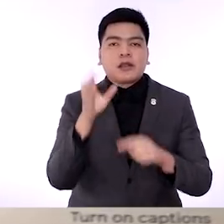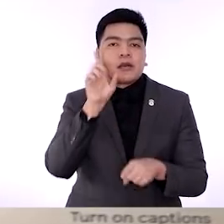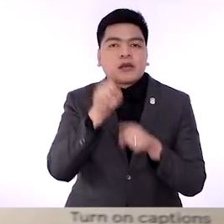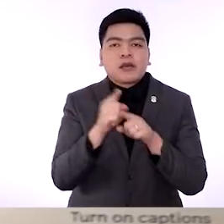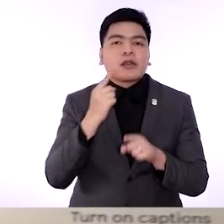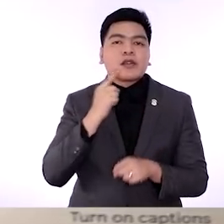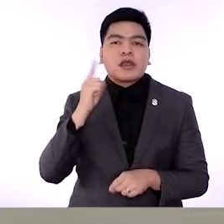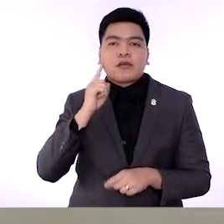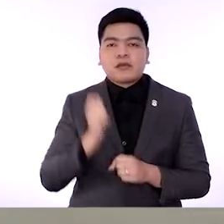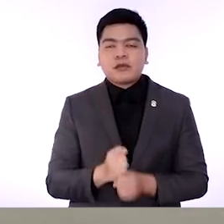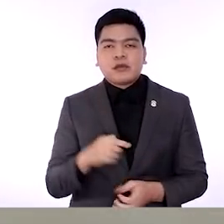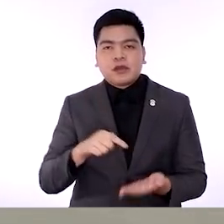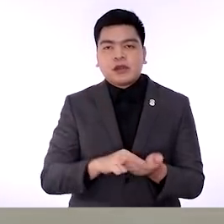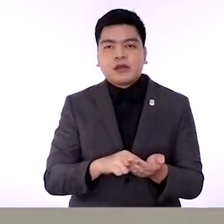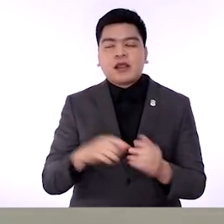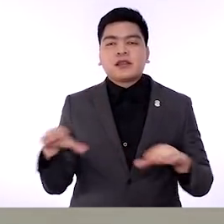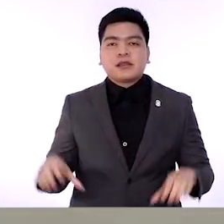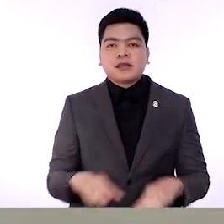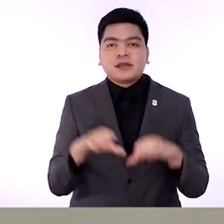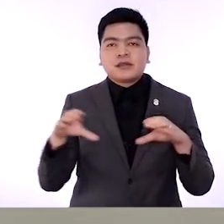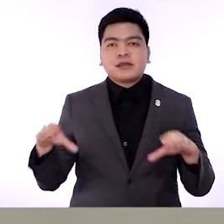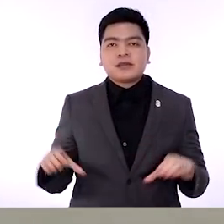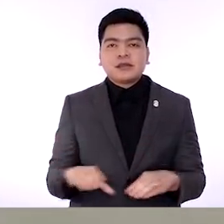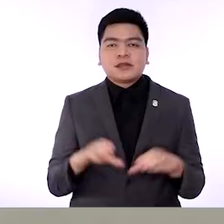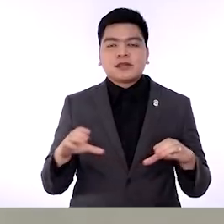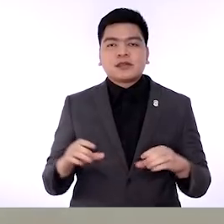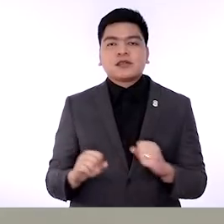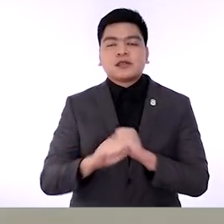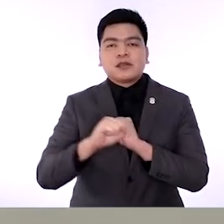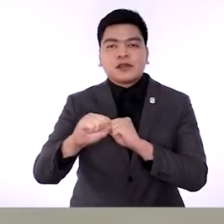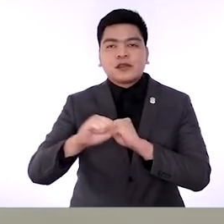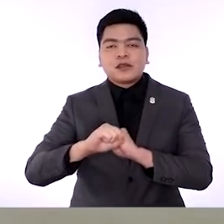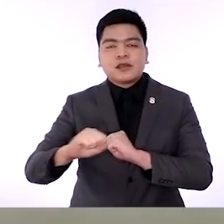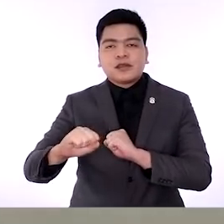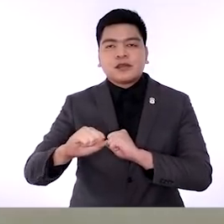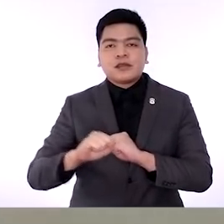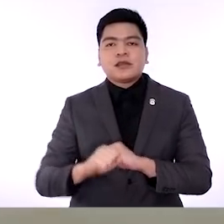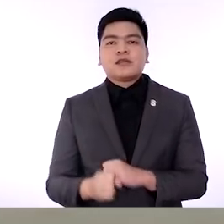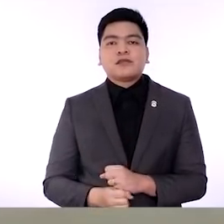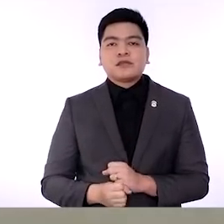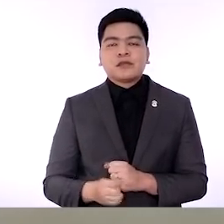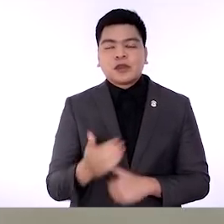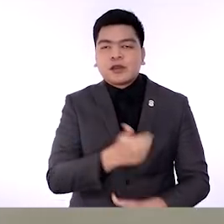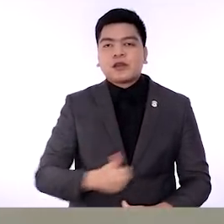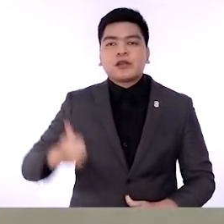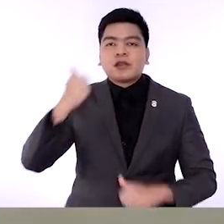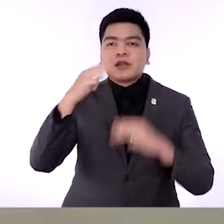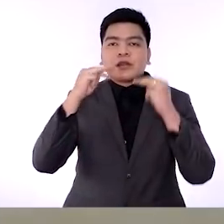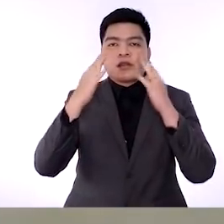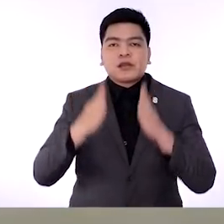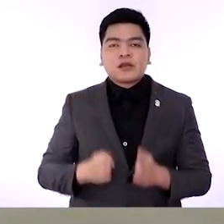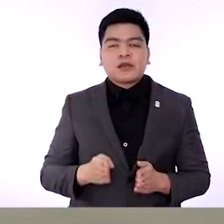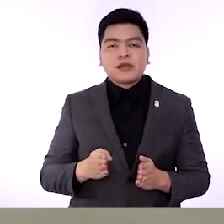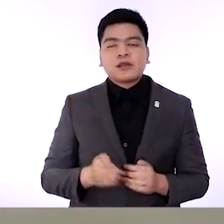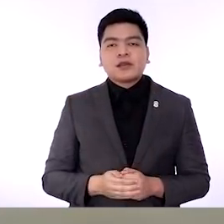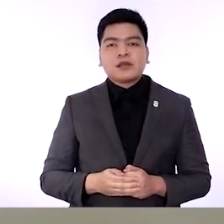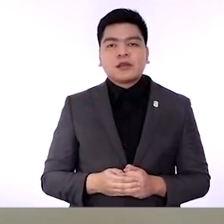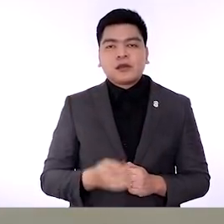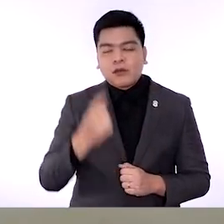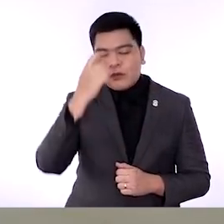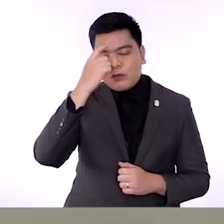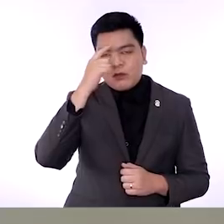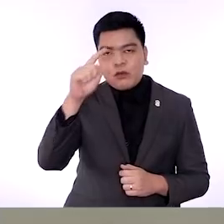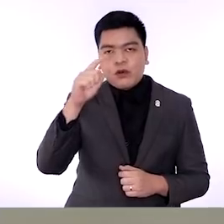ng mga kapatid nating deaf. Ang ganitong aktibidad na inilulunsad ng ating tagapamahalang pangkalahatan ay